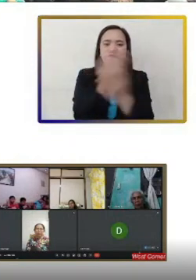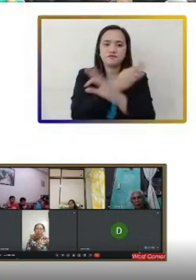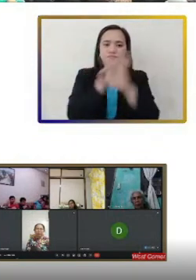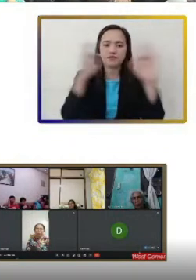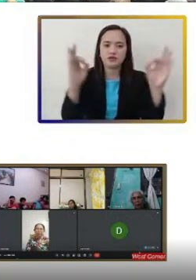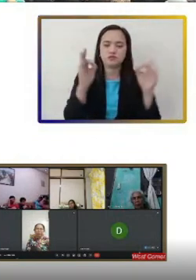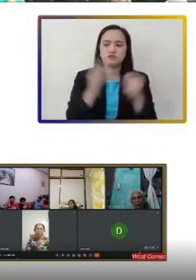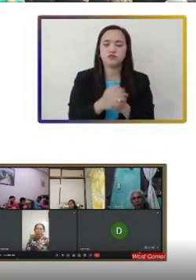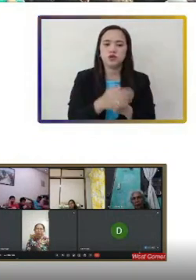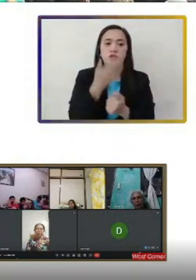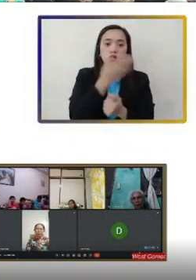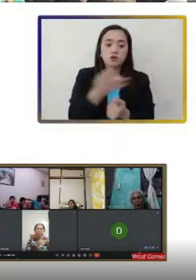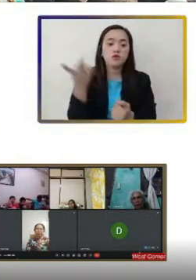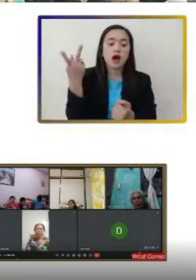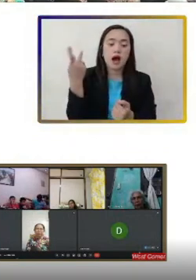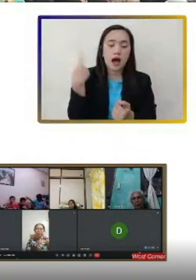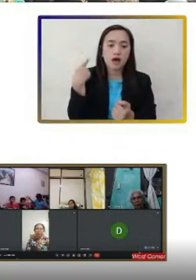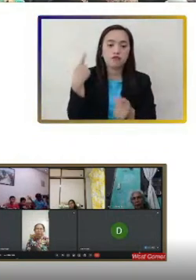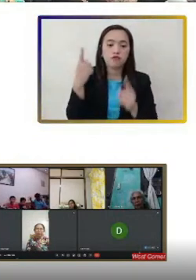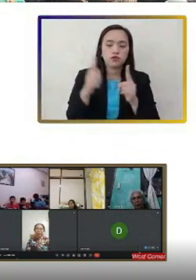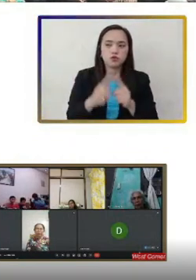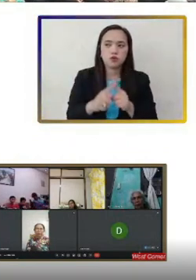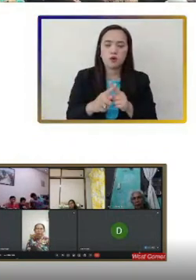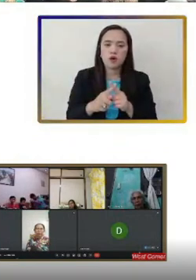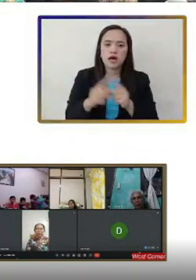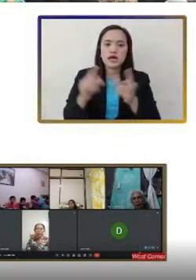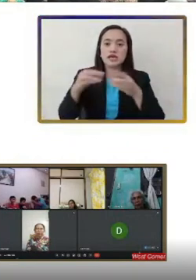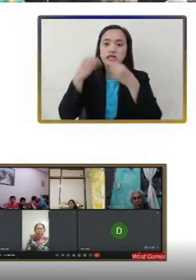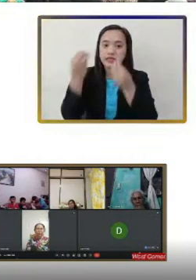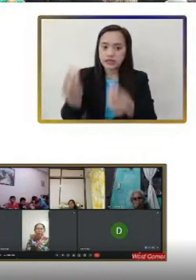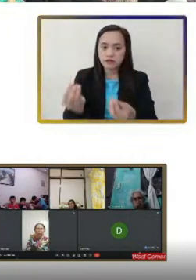You have to pay attention to it.